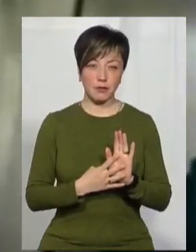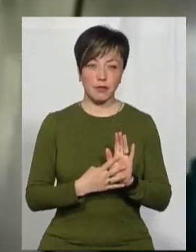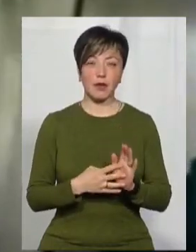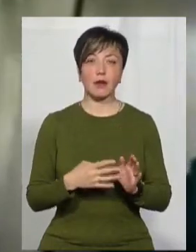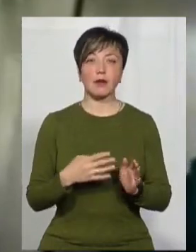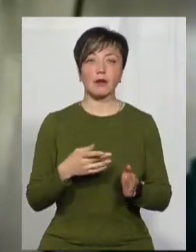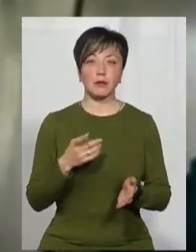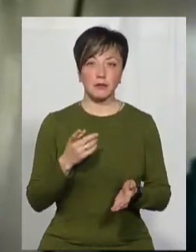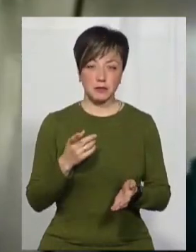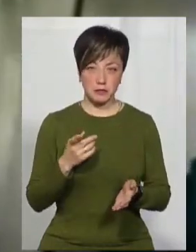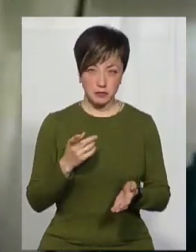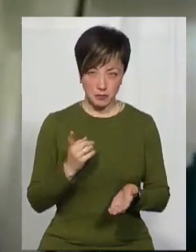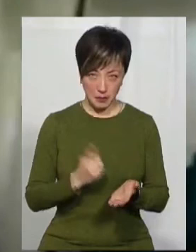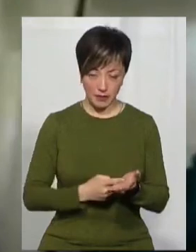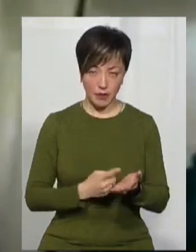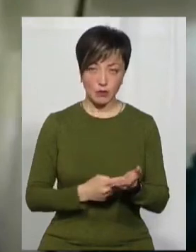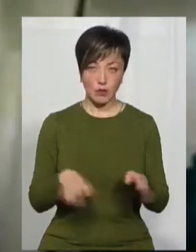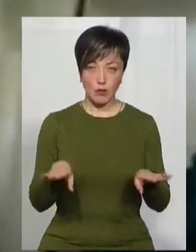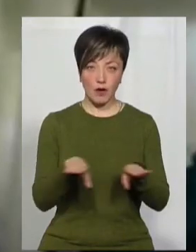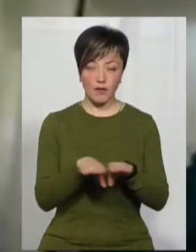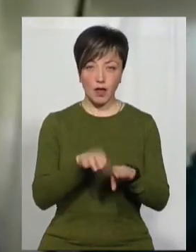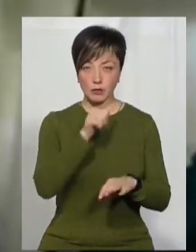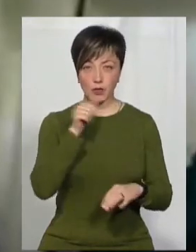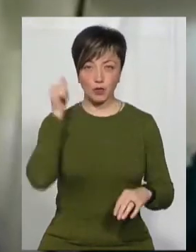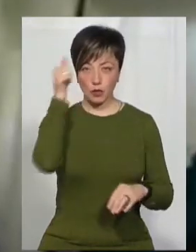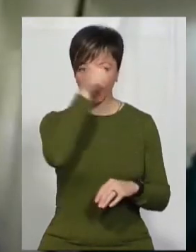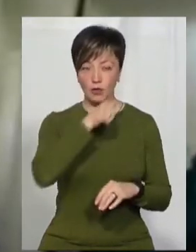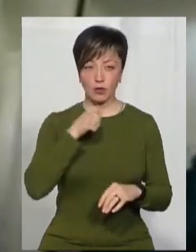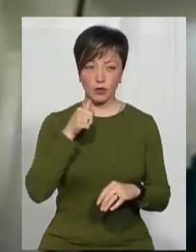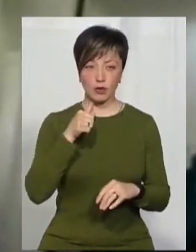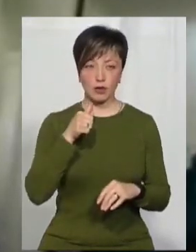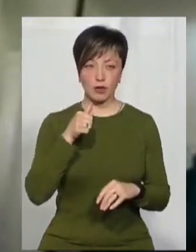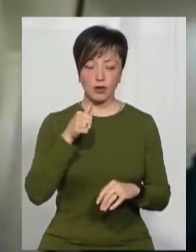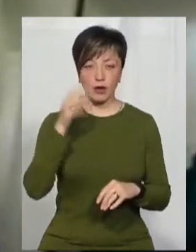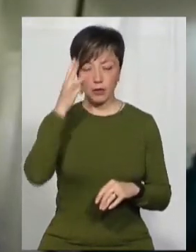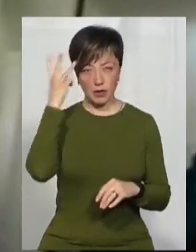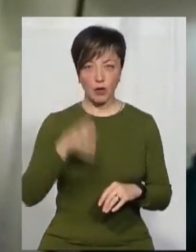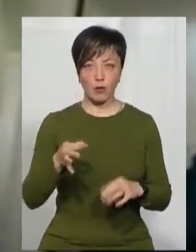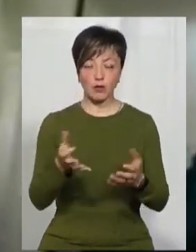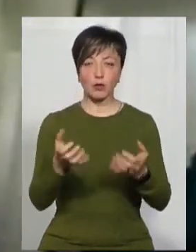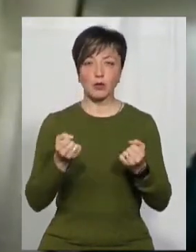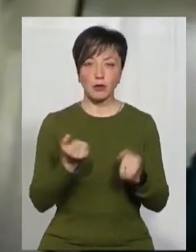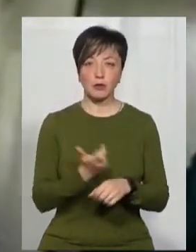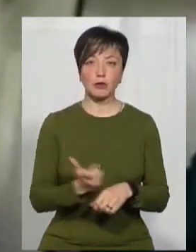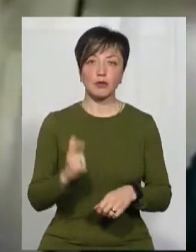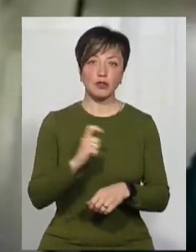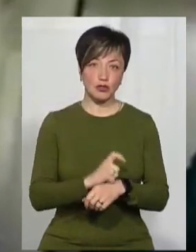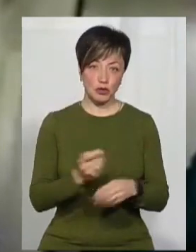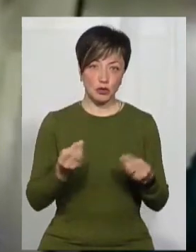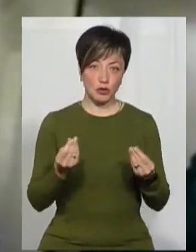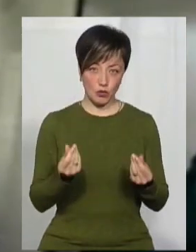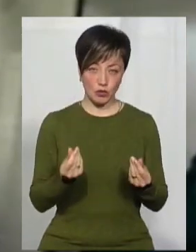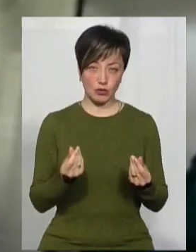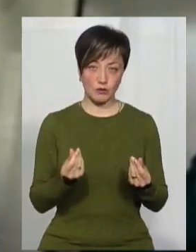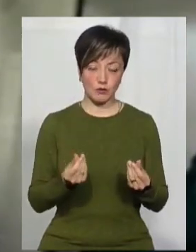в порівнянні з минулим роком, тому область отримала вищий